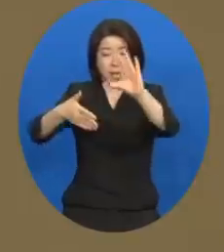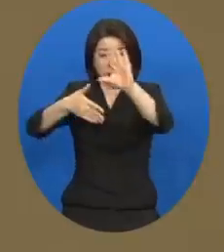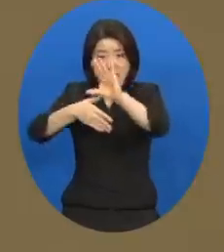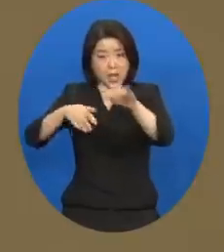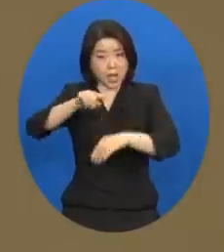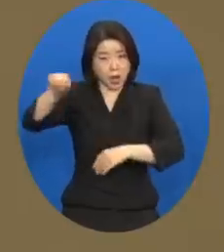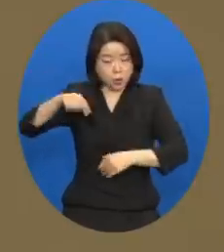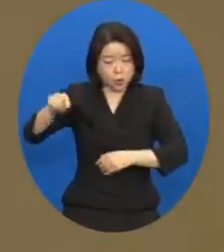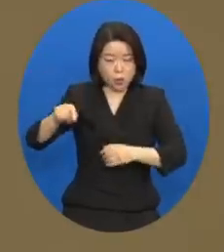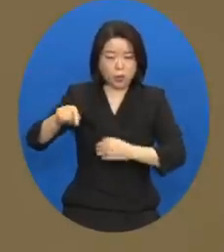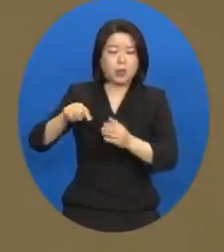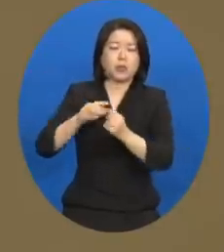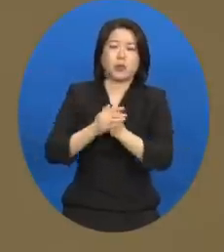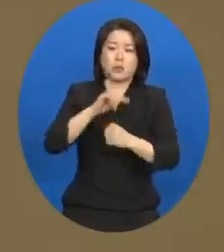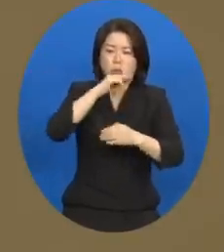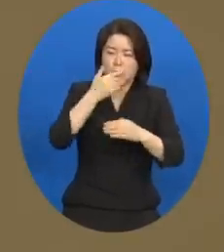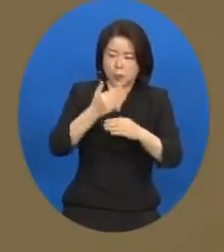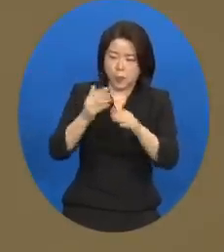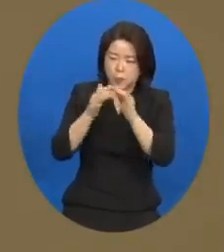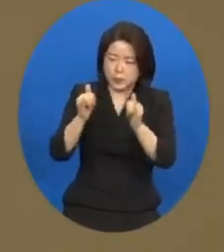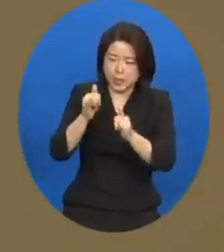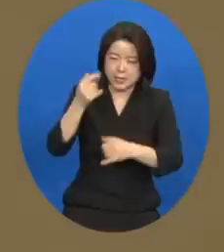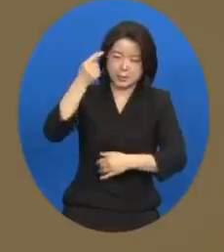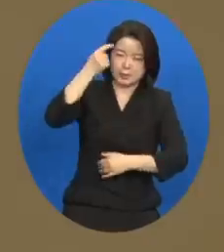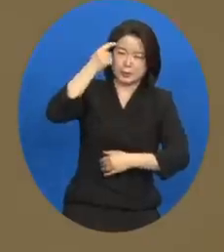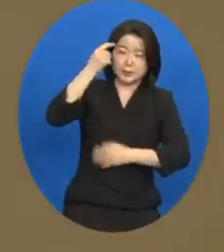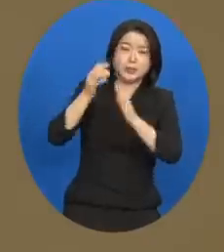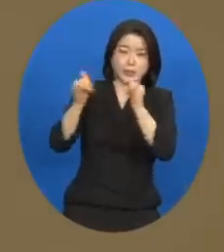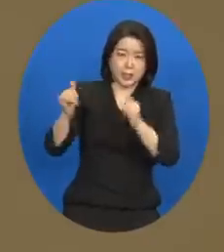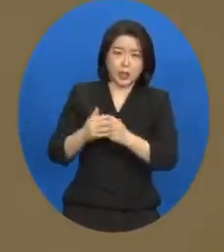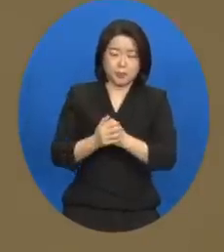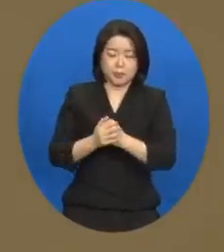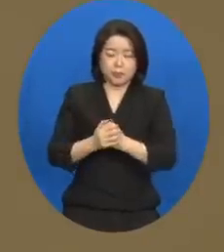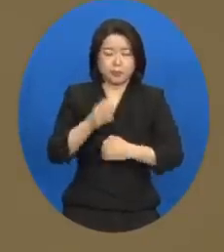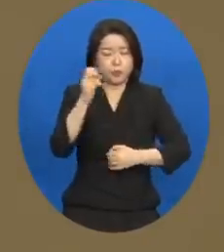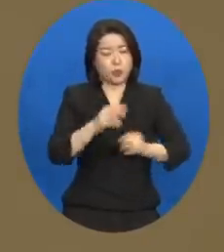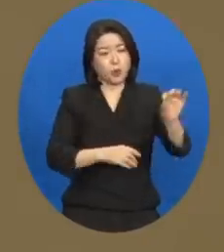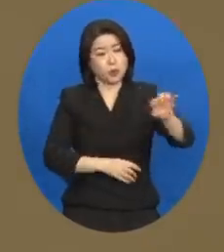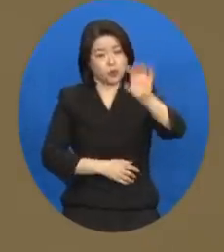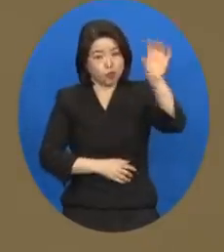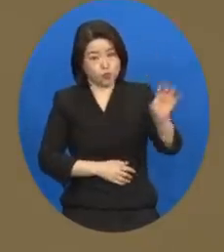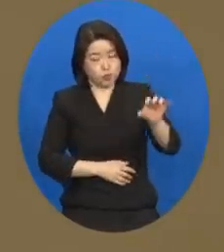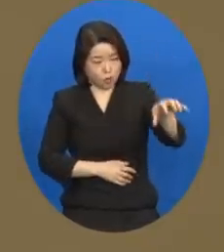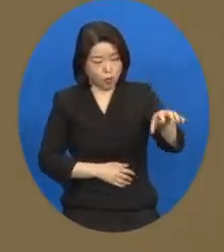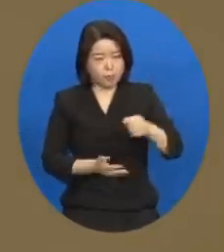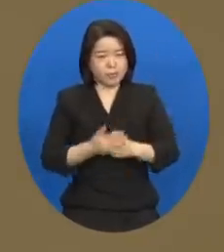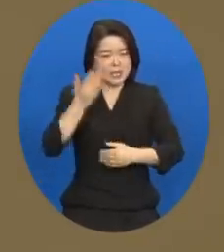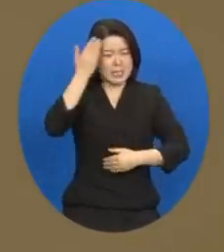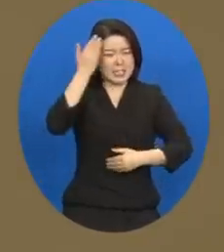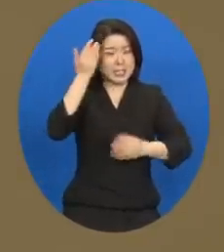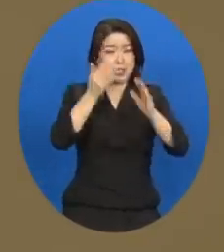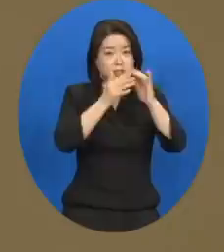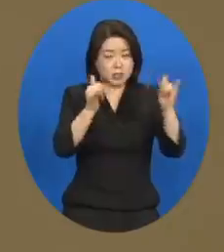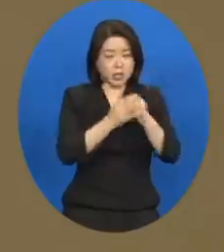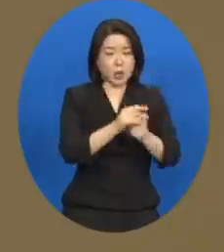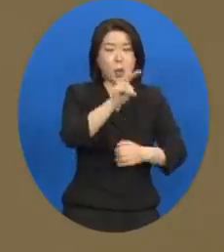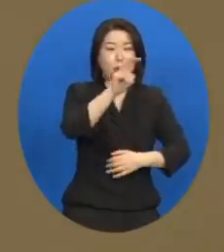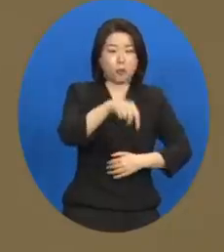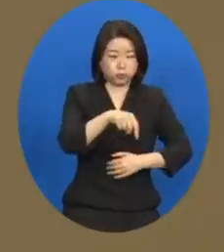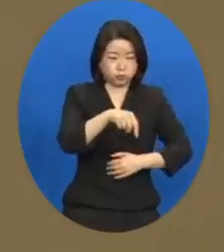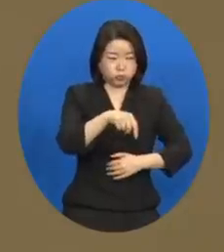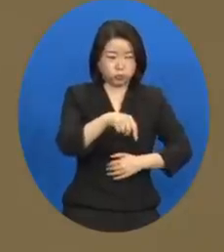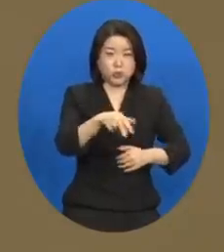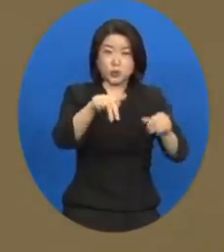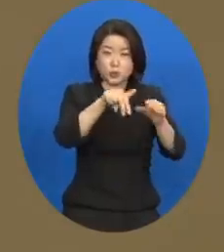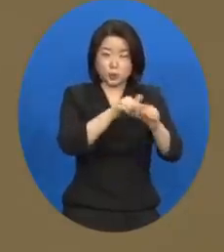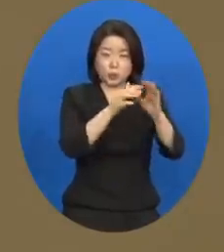그 공산주의 사상에 물든 이들, 유럽의 그 지성인들의 무신론 사상